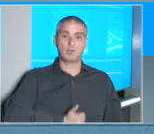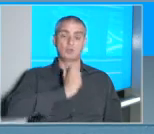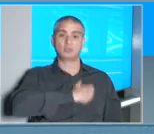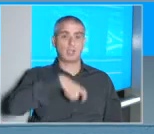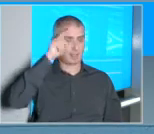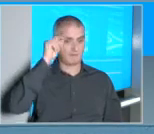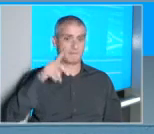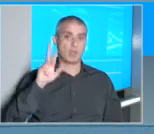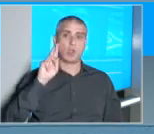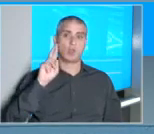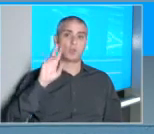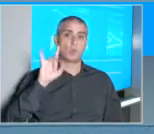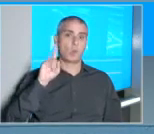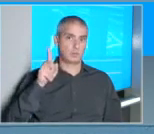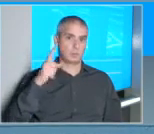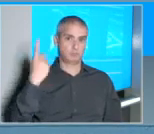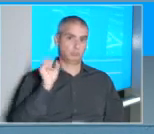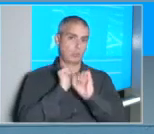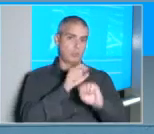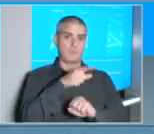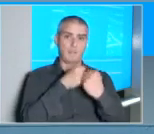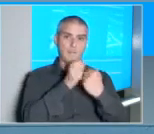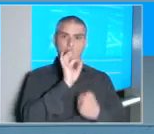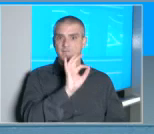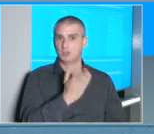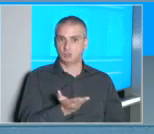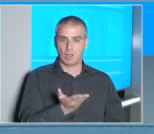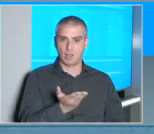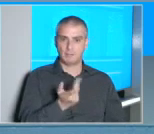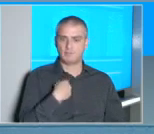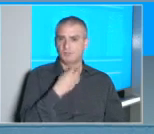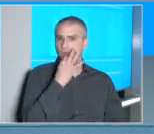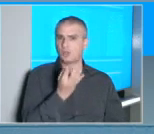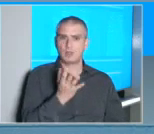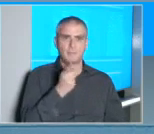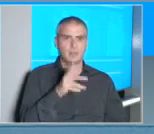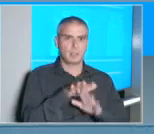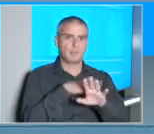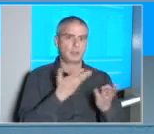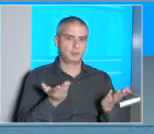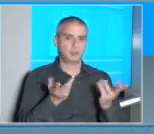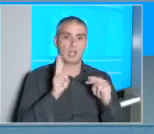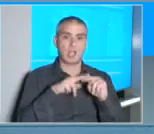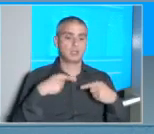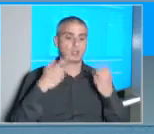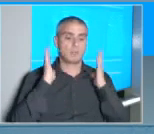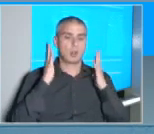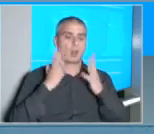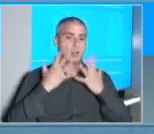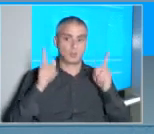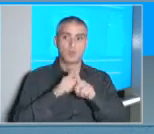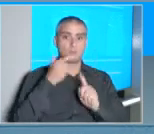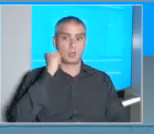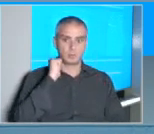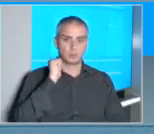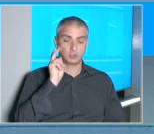תל אביב, ראש חולדאי, רון חולדאי איתכם במאבק הזה. ונשאלת השאלה, האם אתה מרגיש שלאחר יום כל כך אינטנסיבי כמו